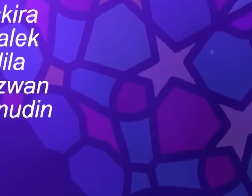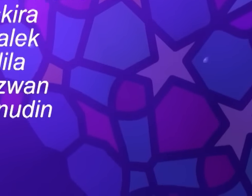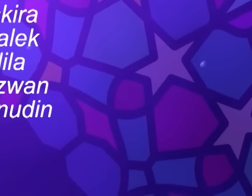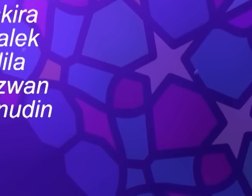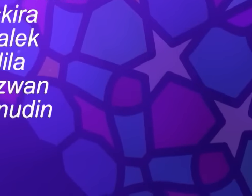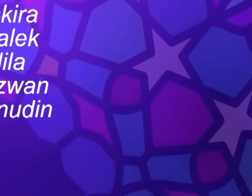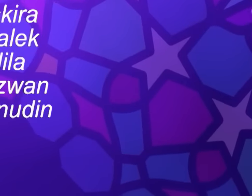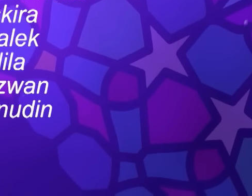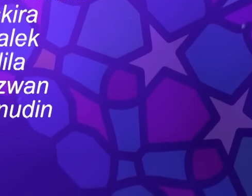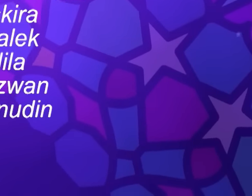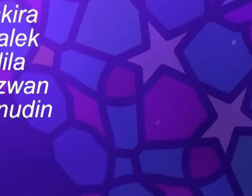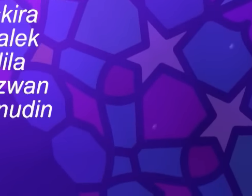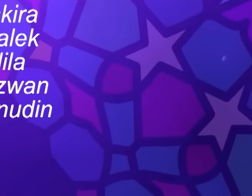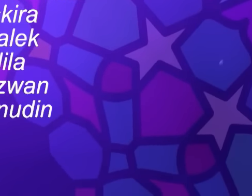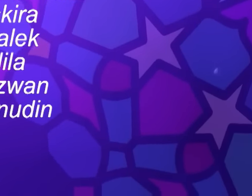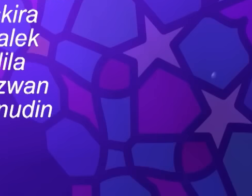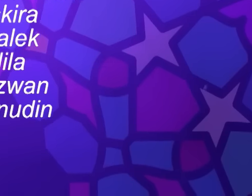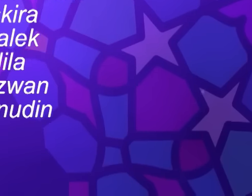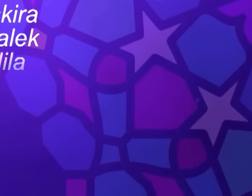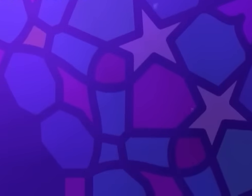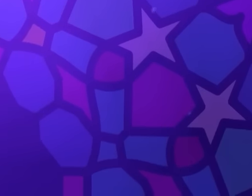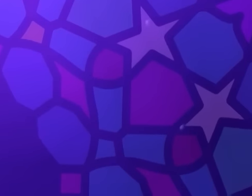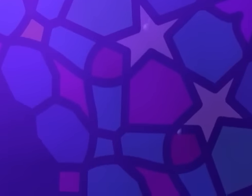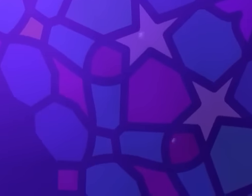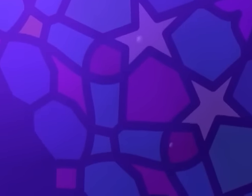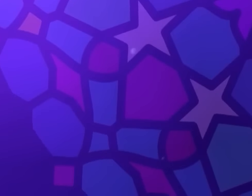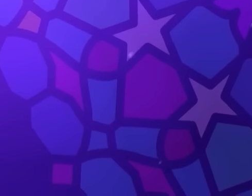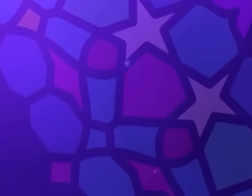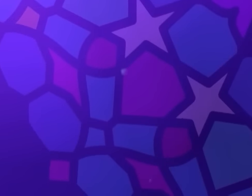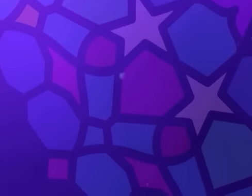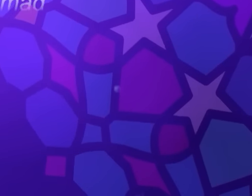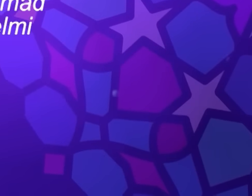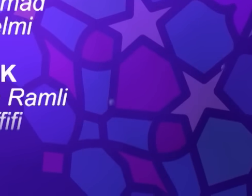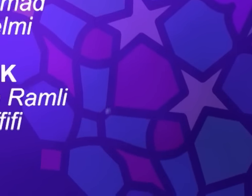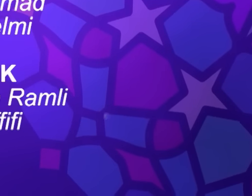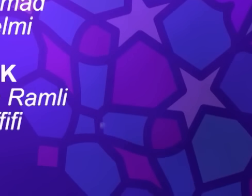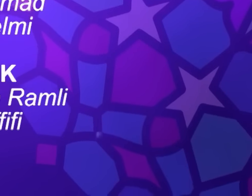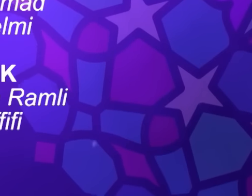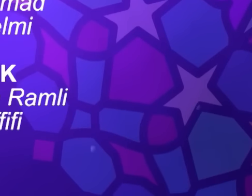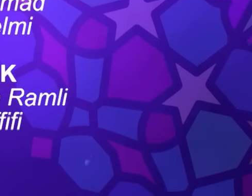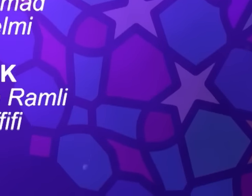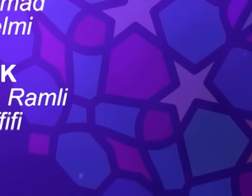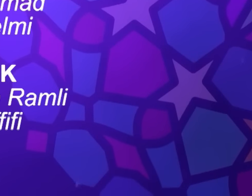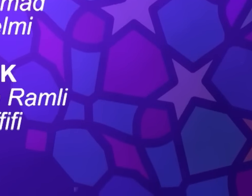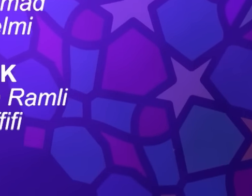واجعله لنا هجتين.